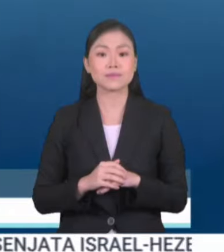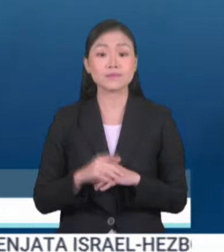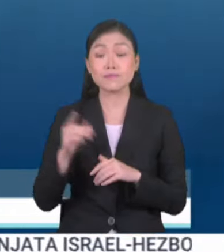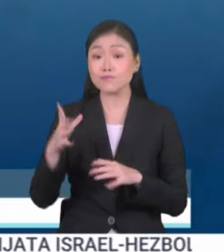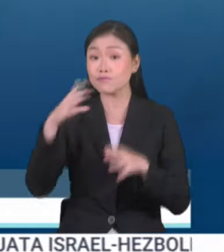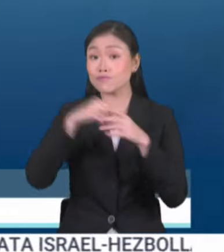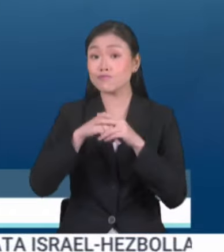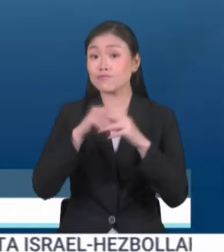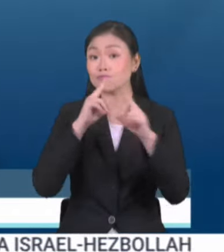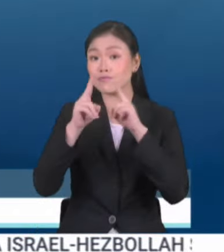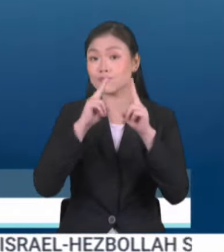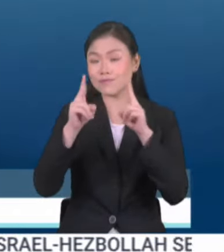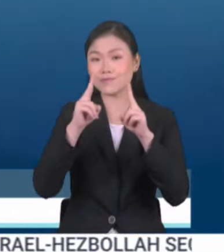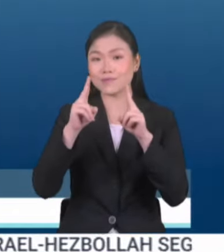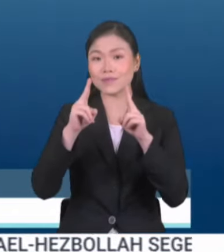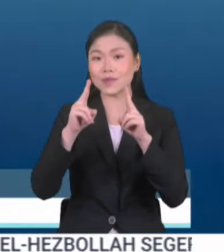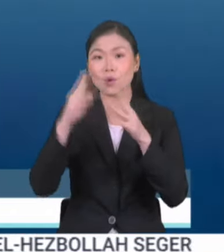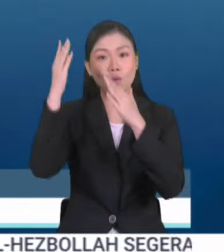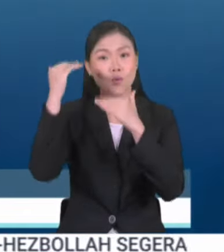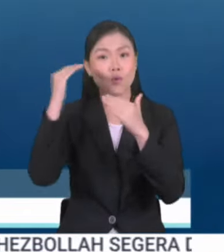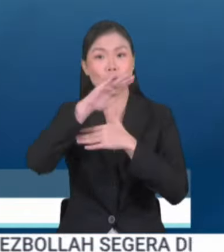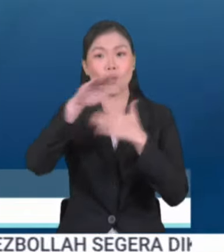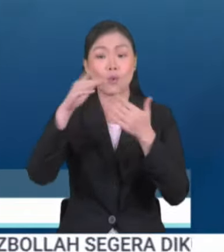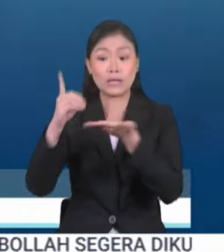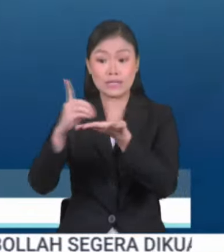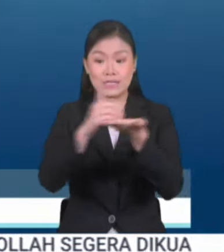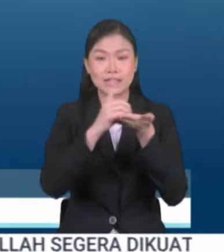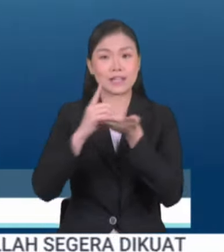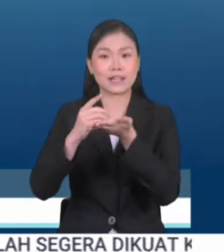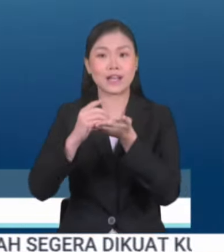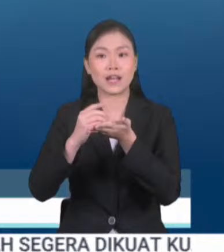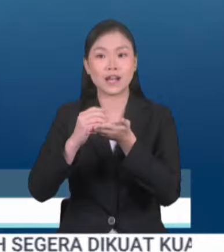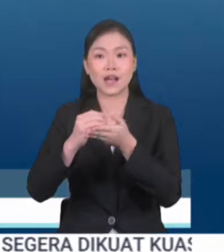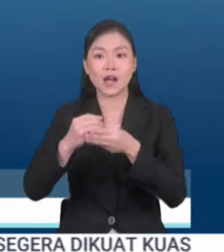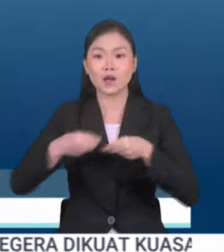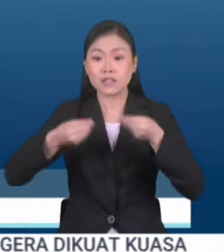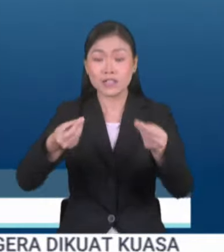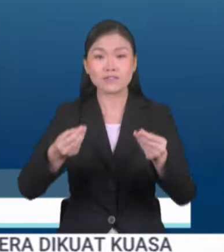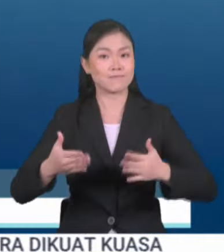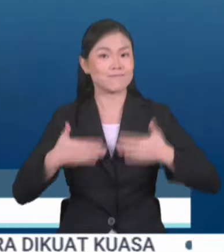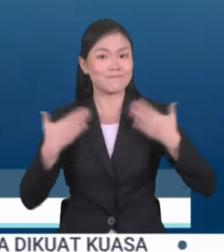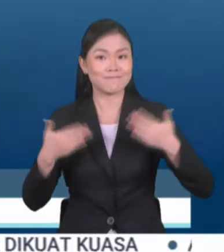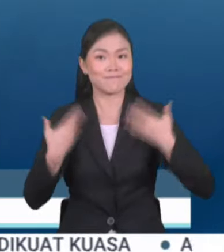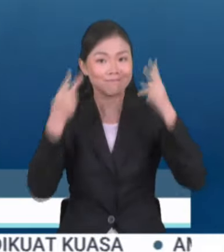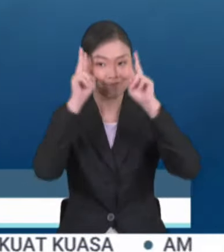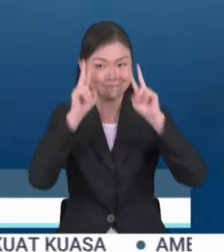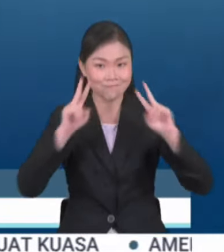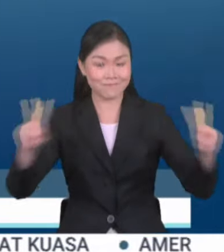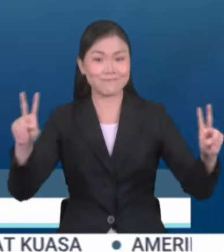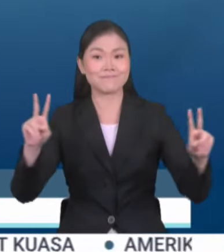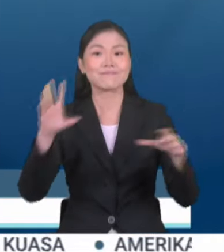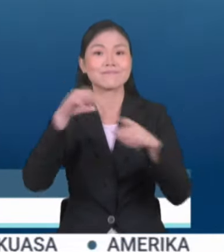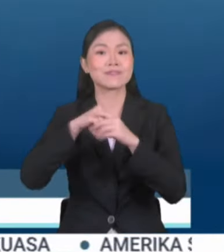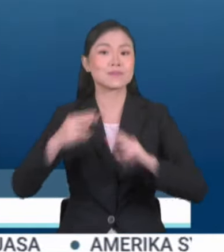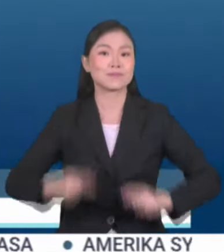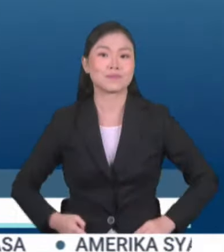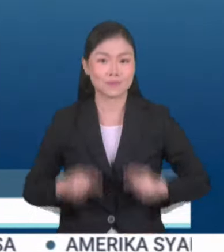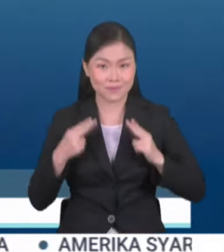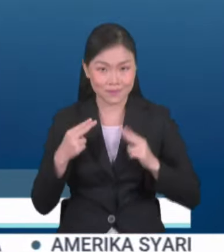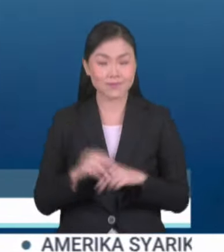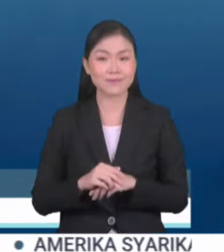Menurut hantaran itu, baginda mengucapkan semoga Deepavali membawa kegembiraan, kemakmuran dan kebahagiaan dalam hidup.